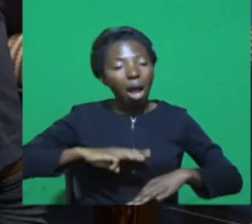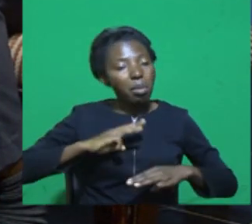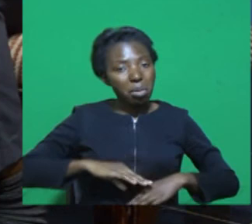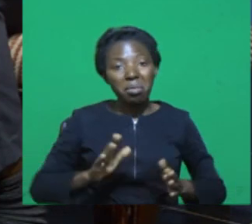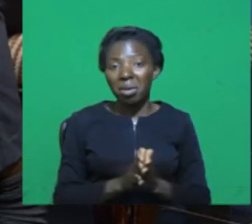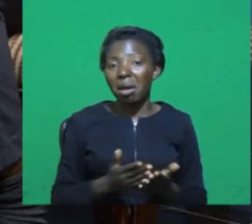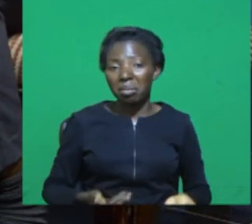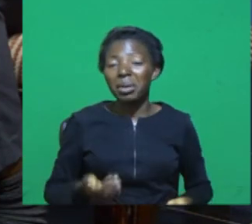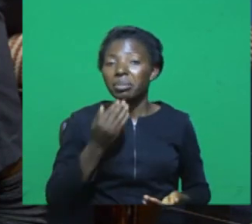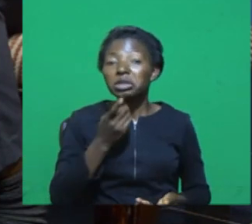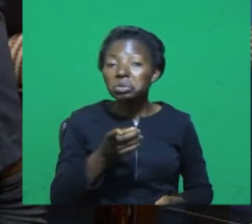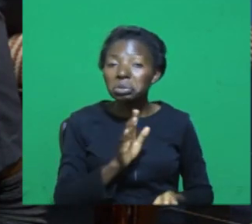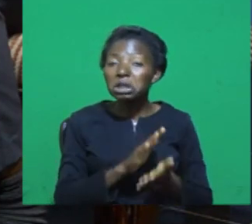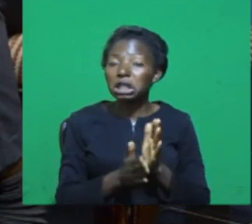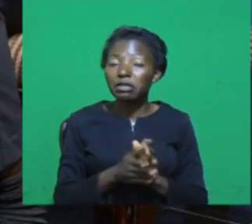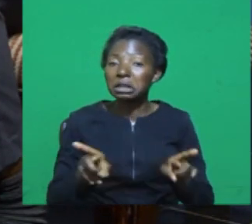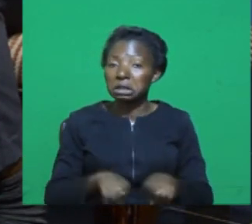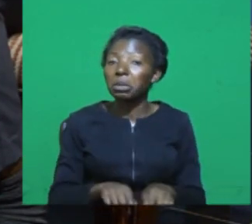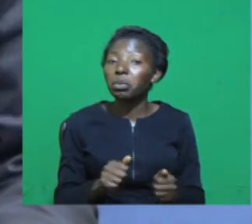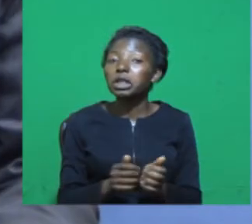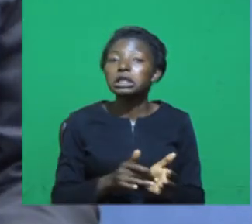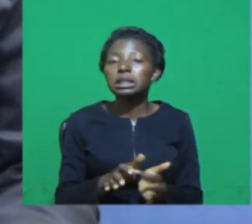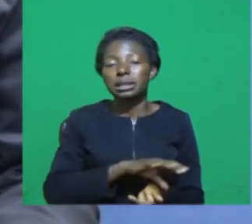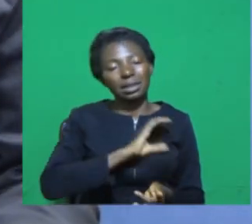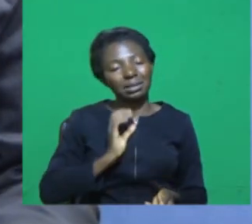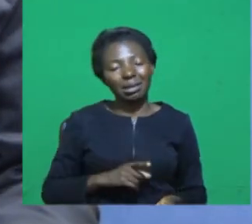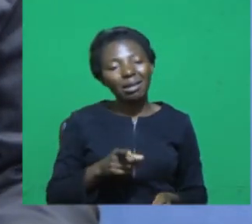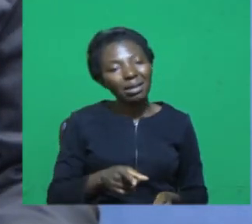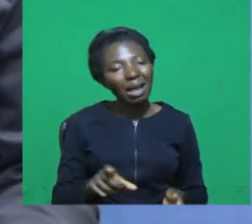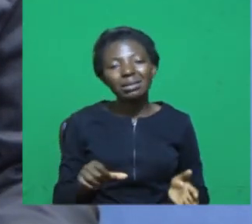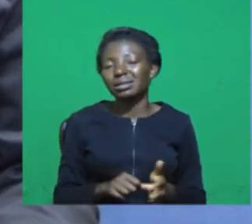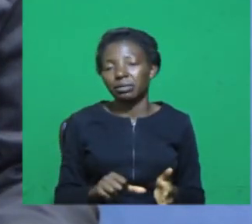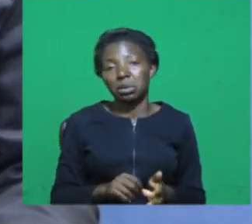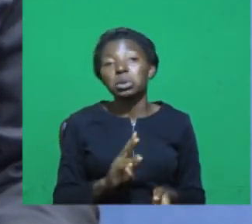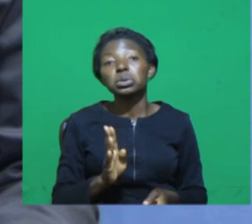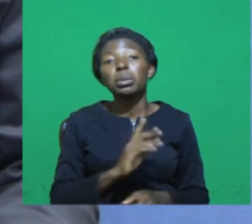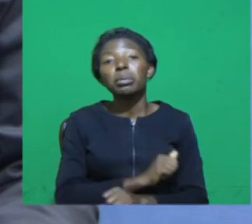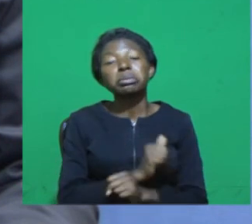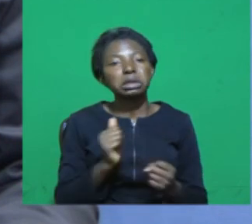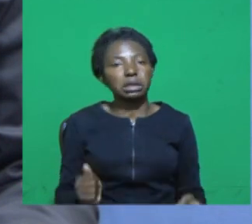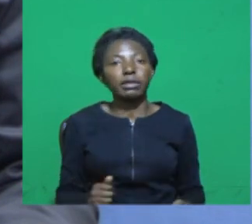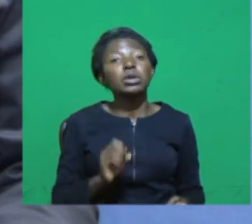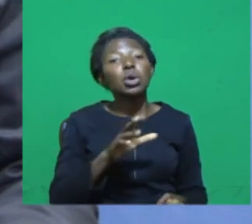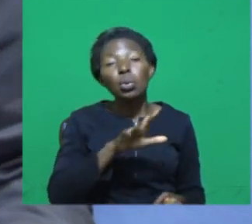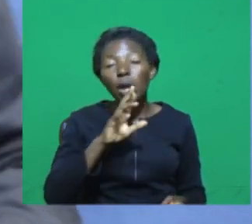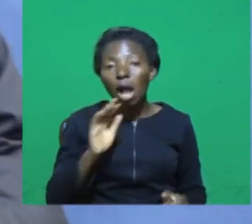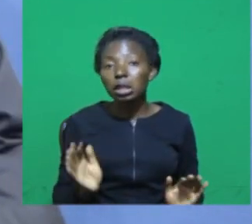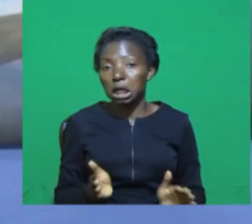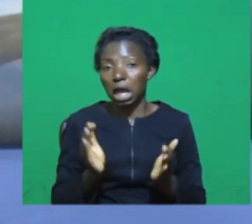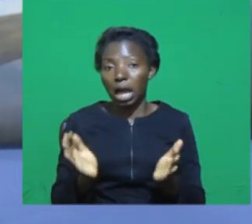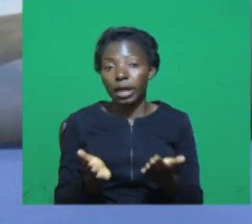kukashayikwa, hausisina kufanana naKristu. Saka ruponeso runogona kunetsa pakadaro. Saka ikurudziro